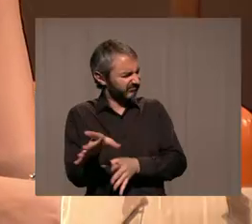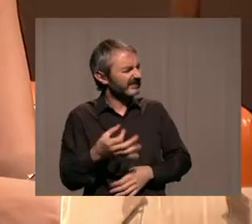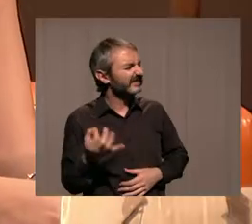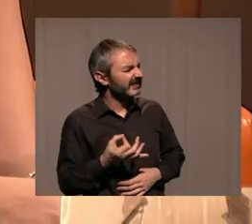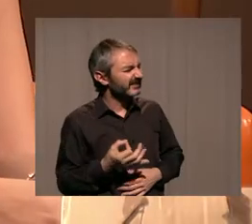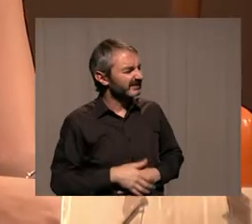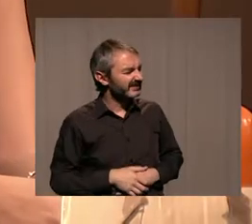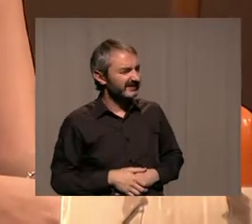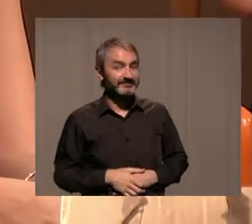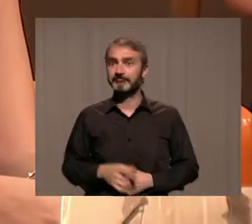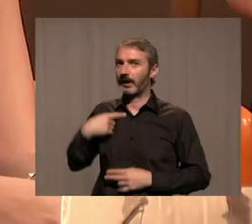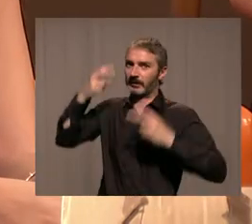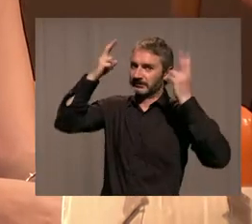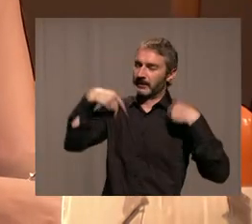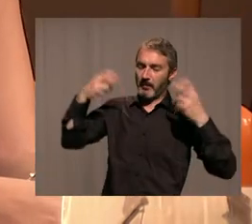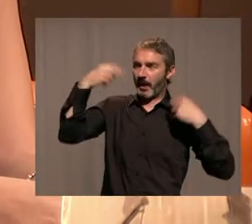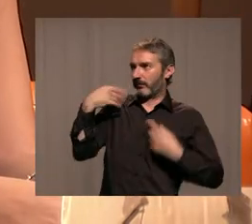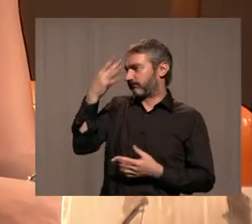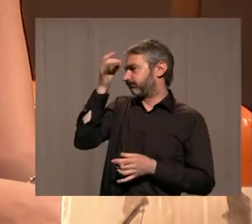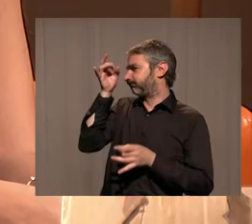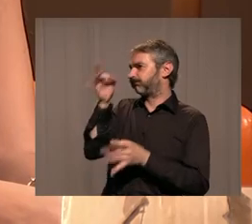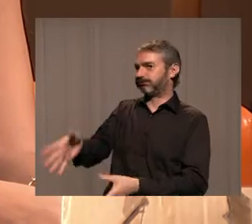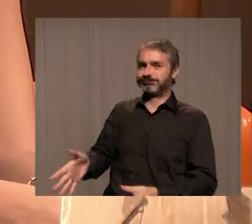enyoraré? Els exàmens, no els enyoraré.